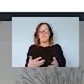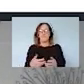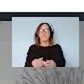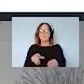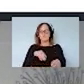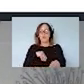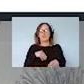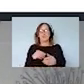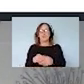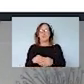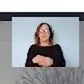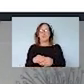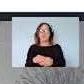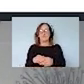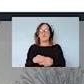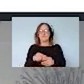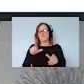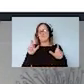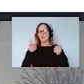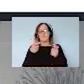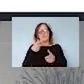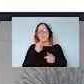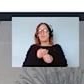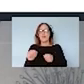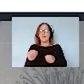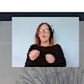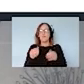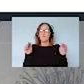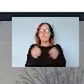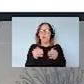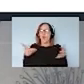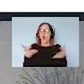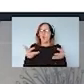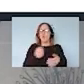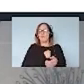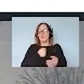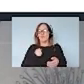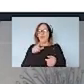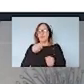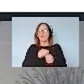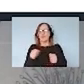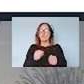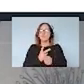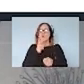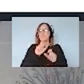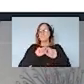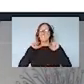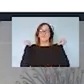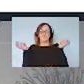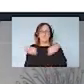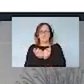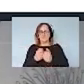że takie fajne wydarzenie nie jest po prostu w małym klubie w Warszawie, a jest ono dostępne dla